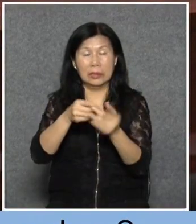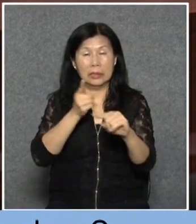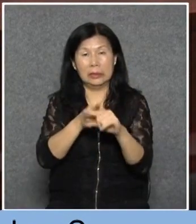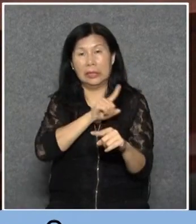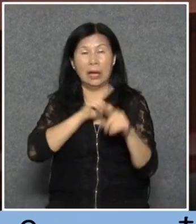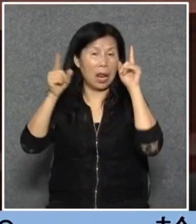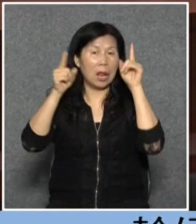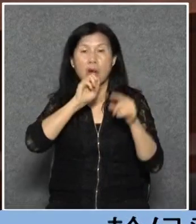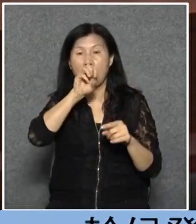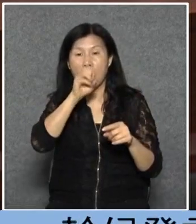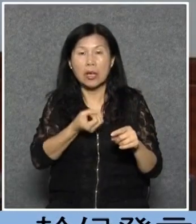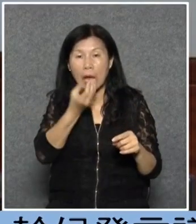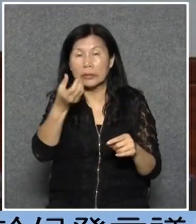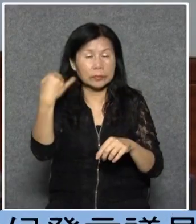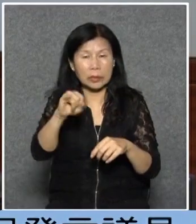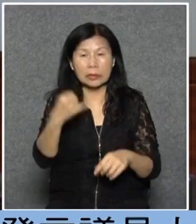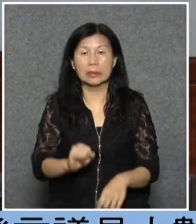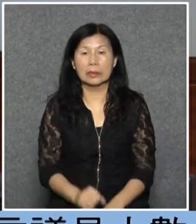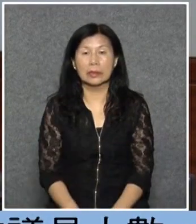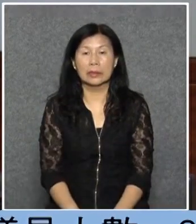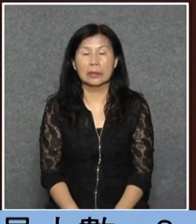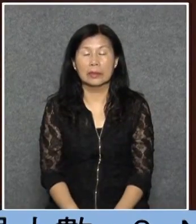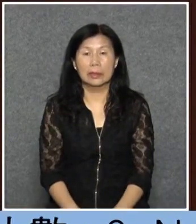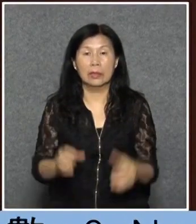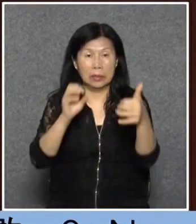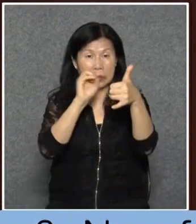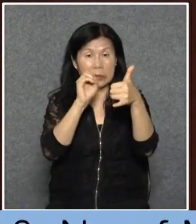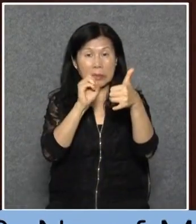嘅啦，並無其他意見。 呢項質詢已經用咗超過22分鐘。